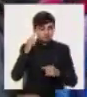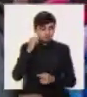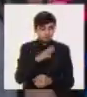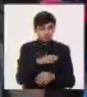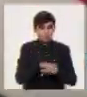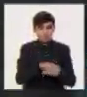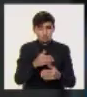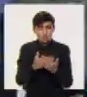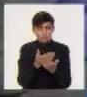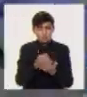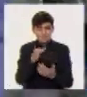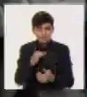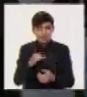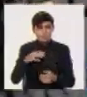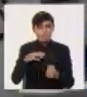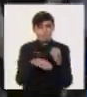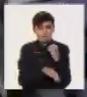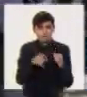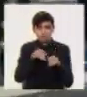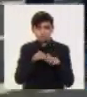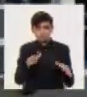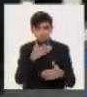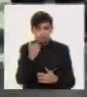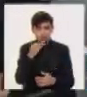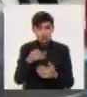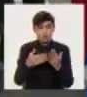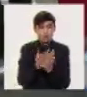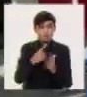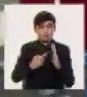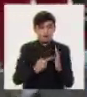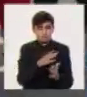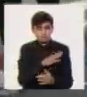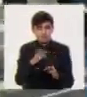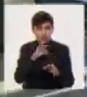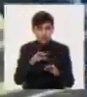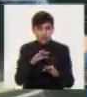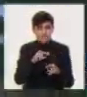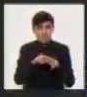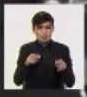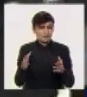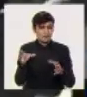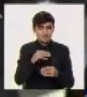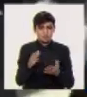для себя новость, но даже после этого не разошлись, а выдвинули новые требования о роспуске парламента.